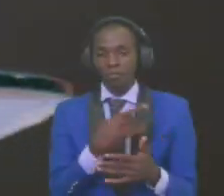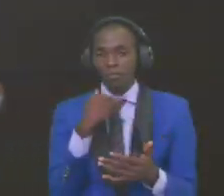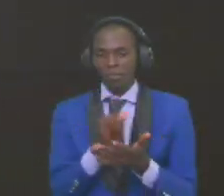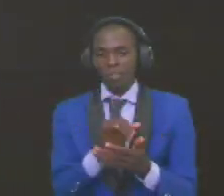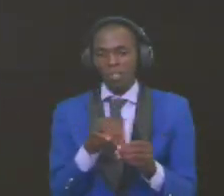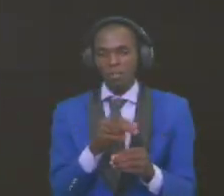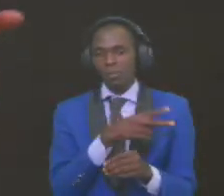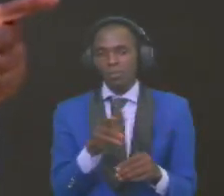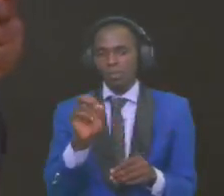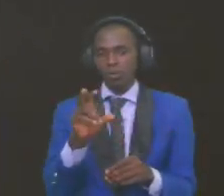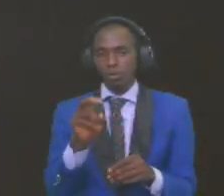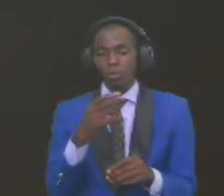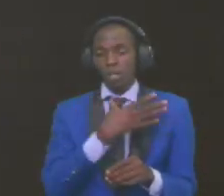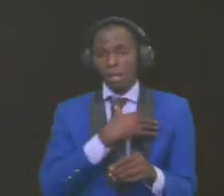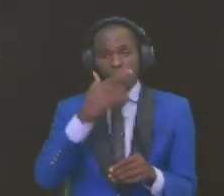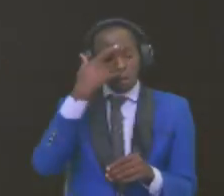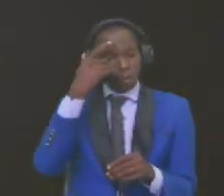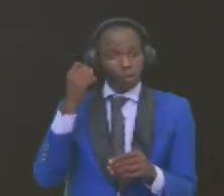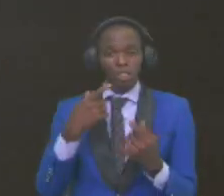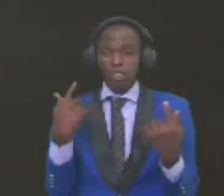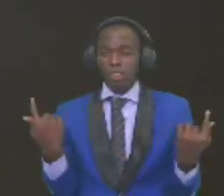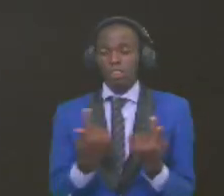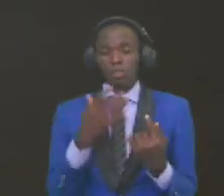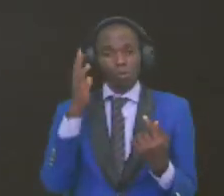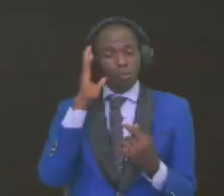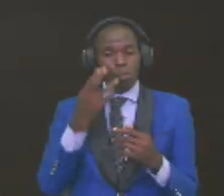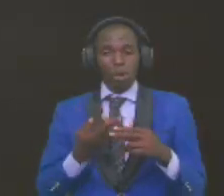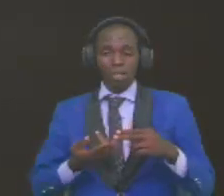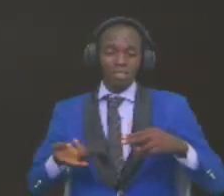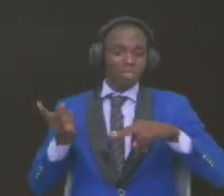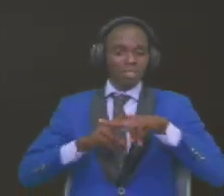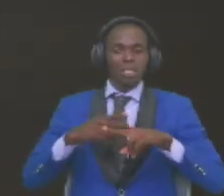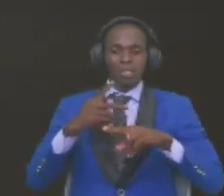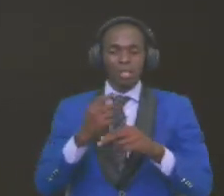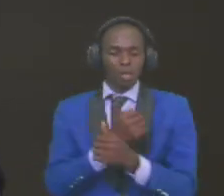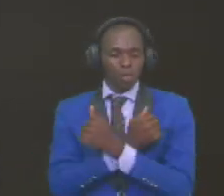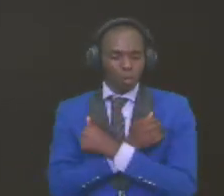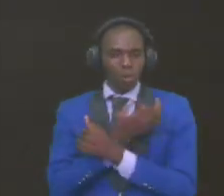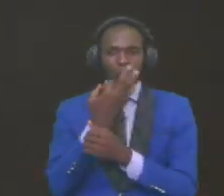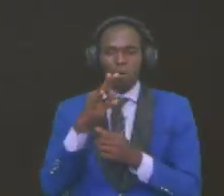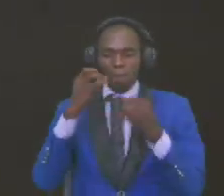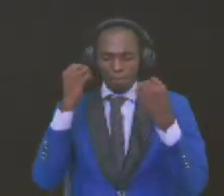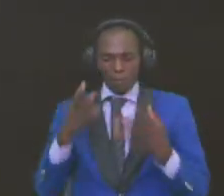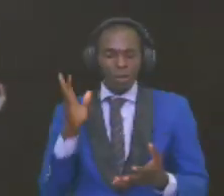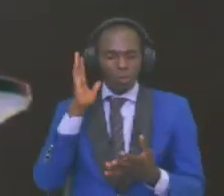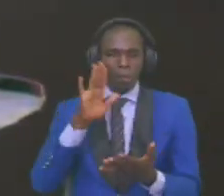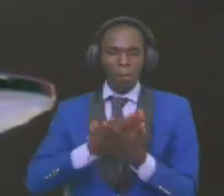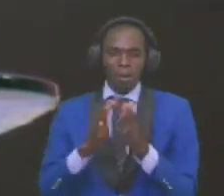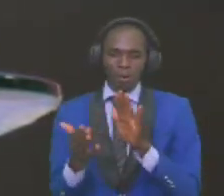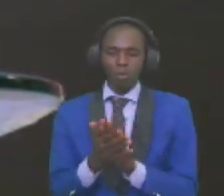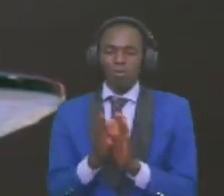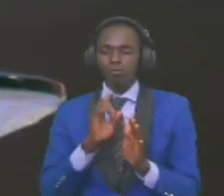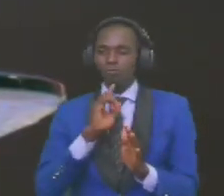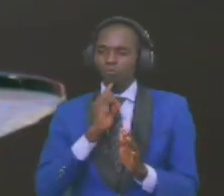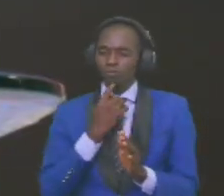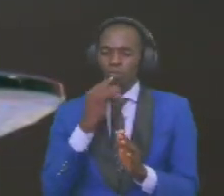beaucoup de gens verset 12 et parce que l'iniquité ce sera à peu la charité de plus